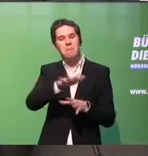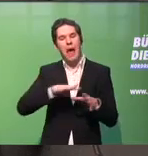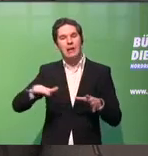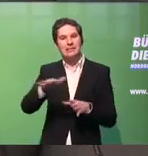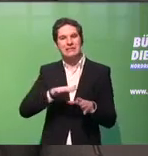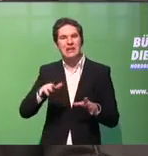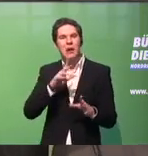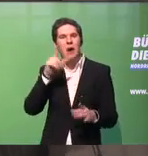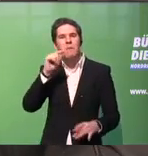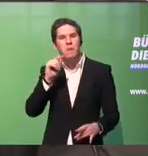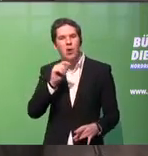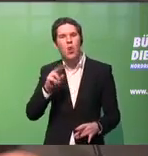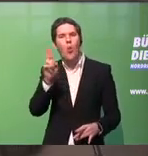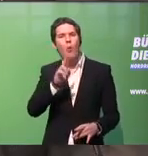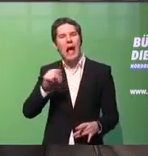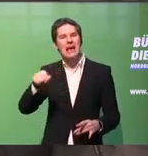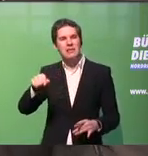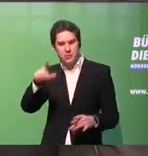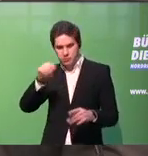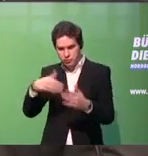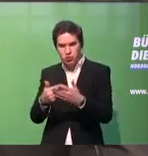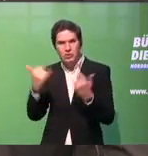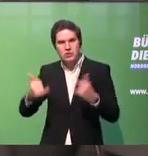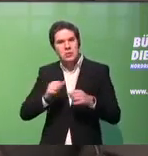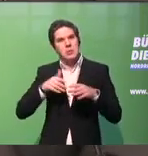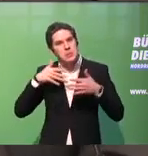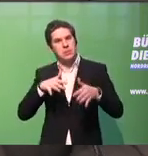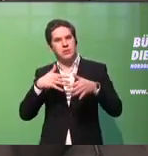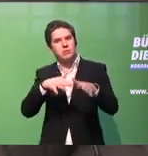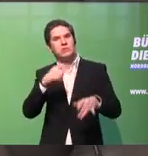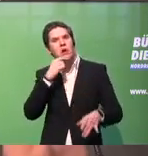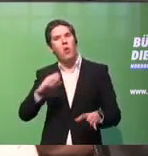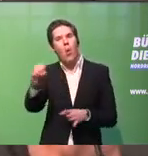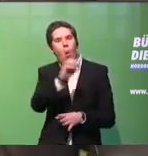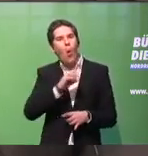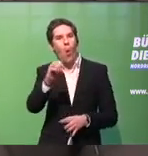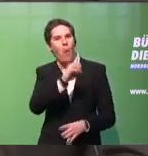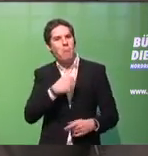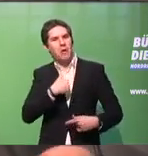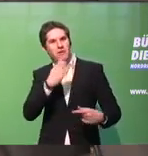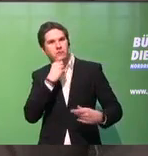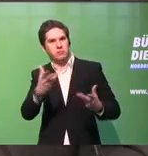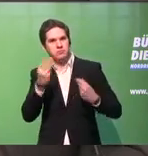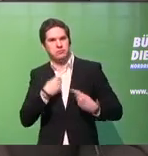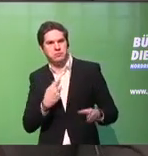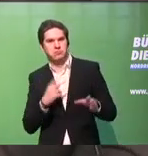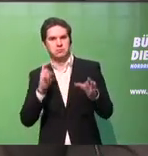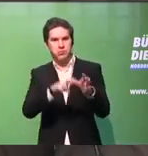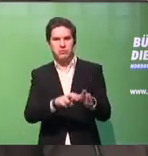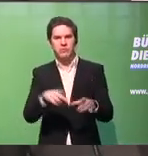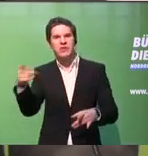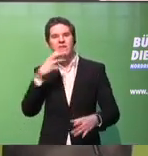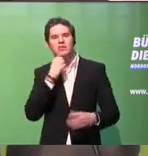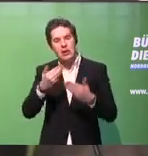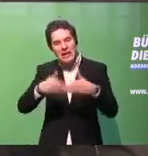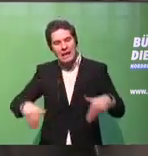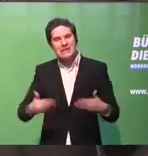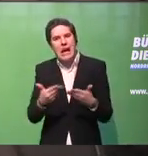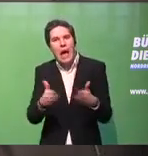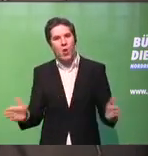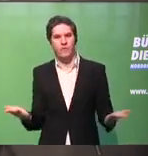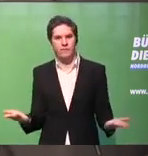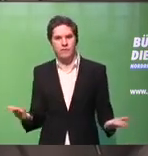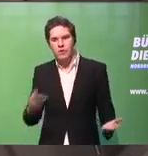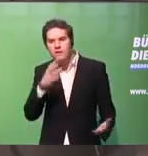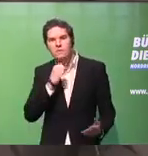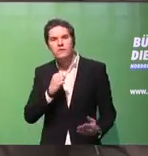Ukraine demonstrieren für eine europäische Perspektive für ihr Land, für eine offene Grenze für ihr Land, für den